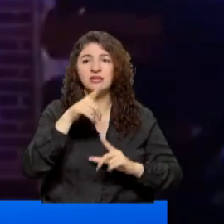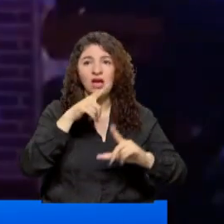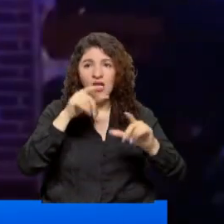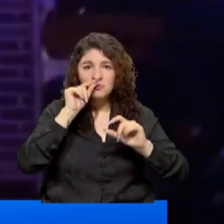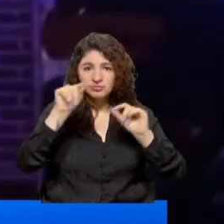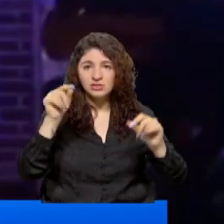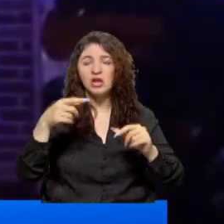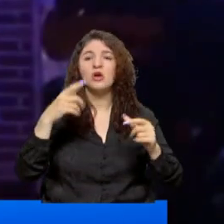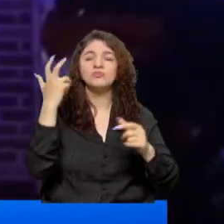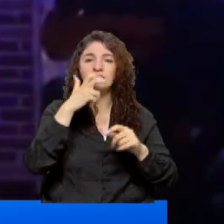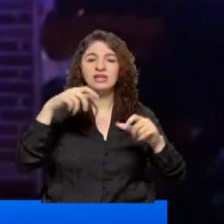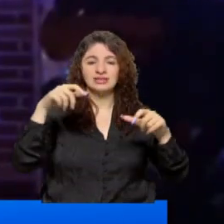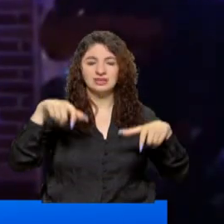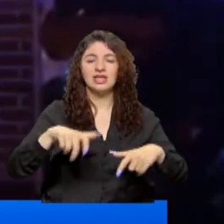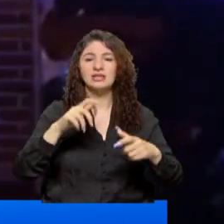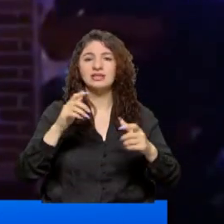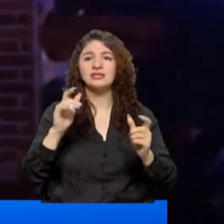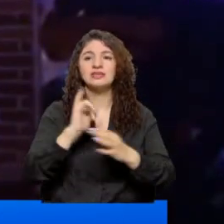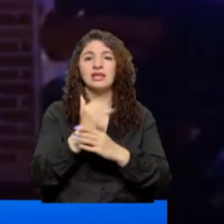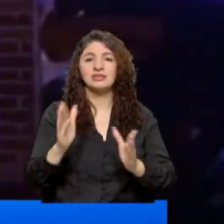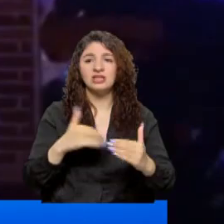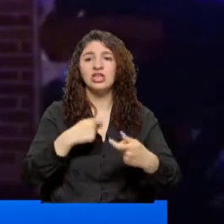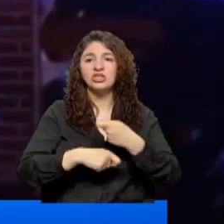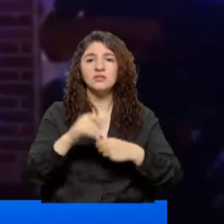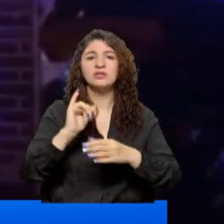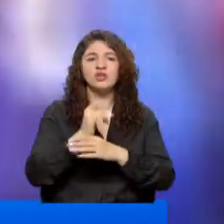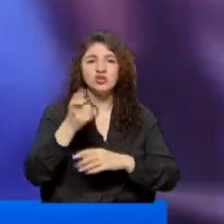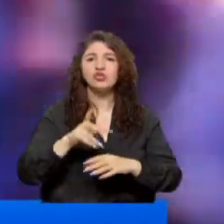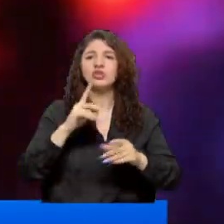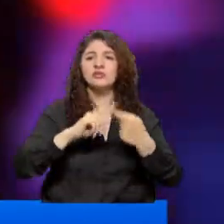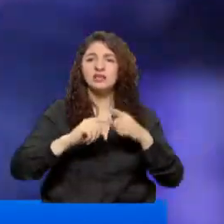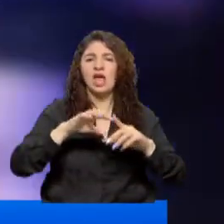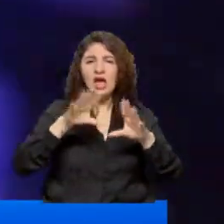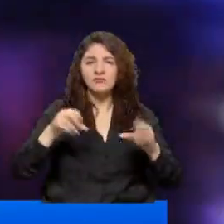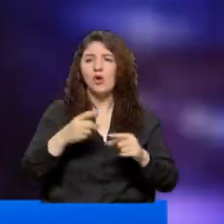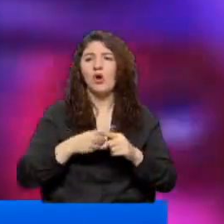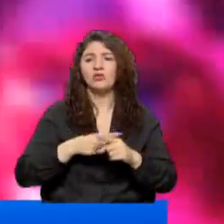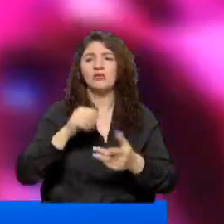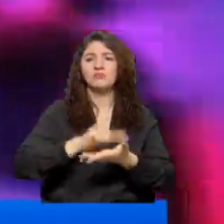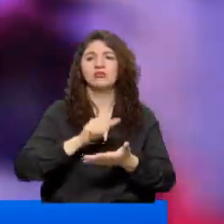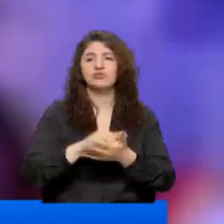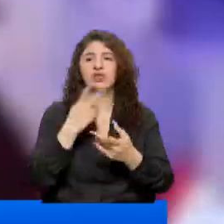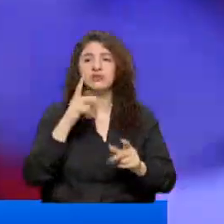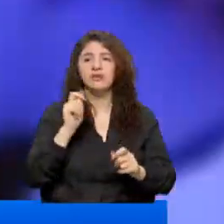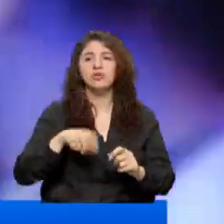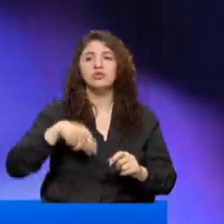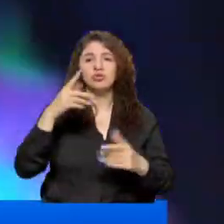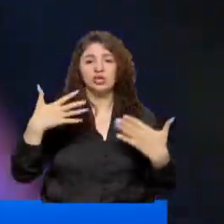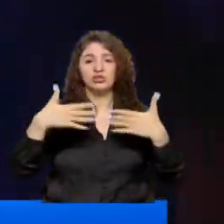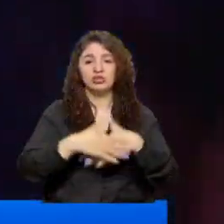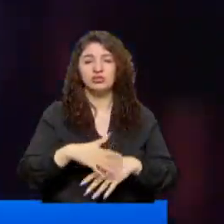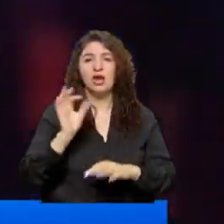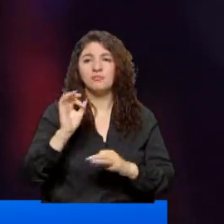bulaşıyor müzik ve sahne sanatları sendikasının çağrısıyla işletmeciler sanatçılar ve siyasilerin ortak basın açıklaması yaptığı günün